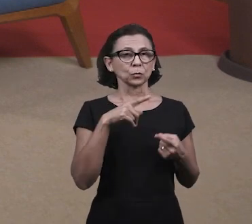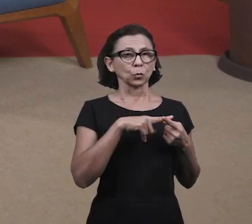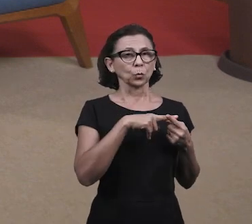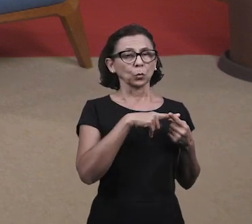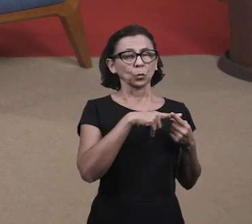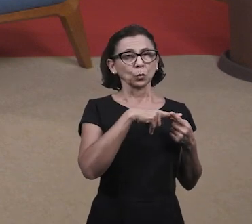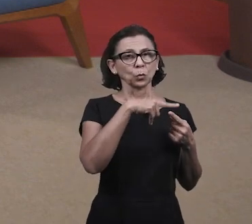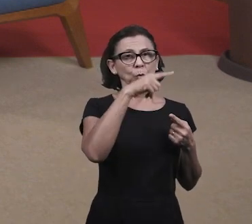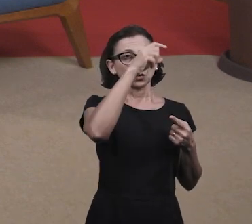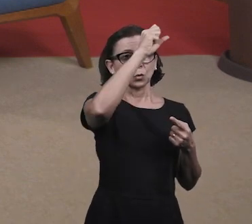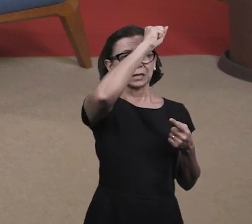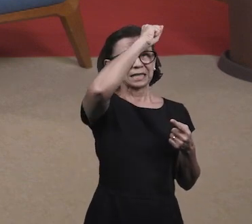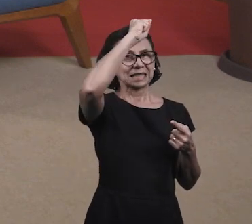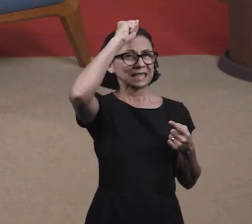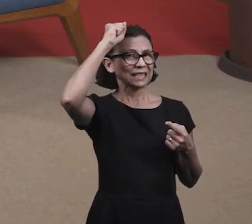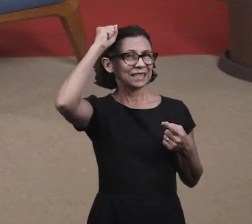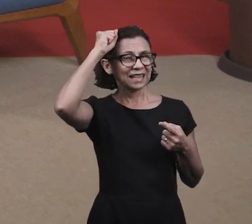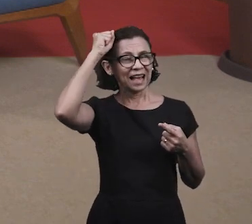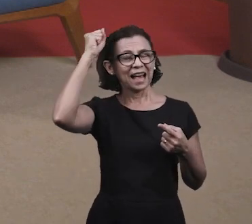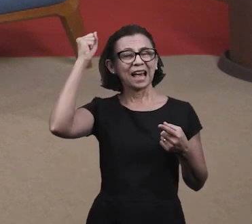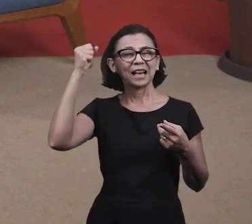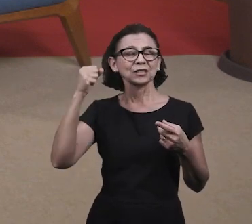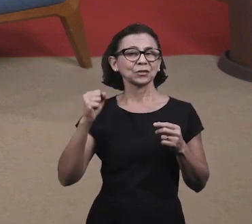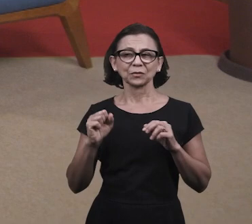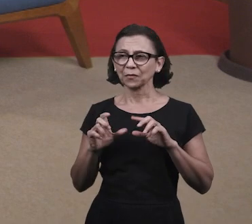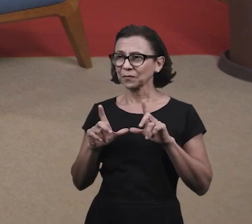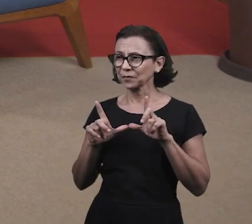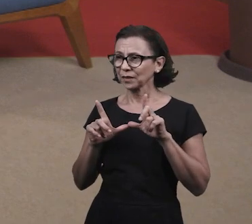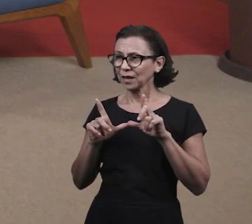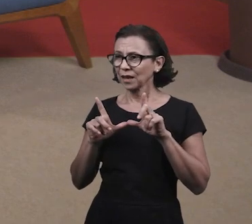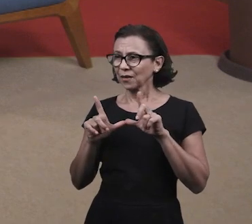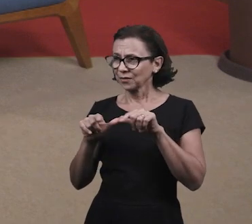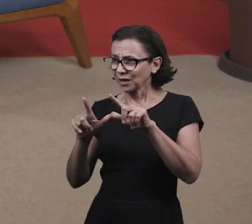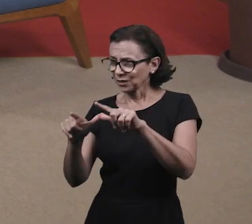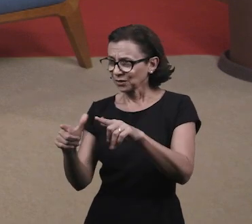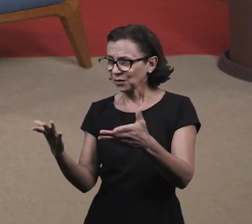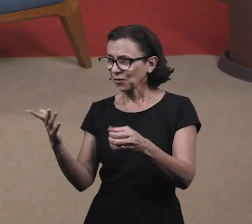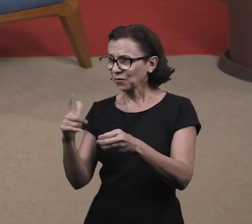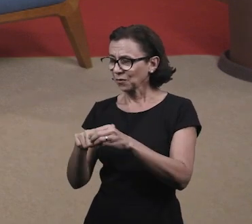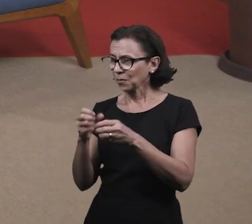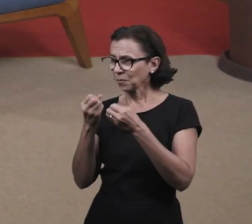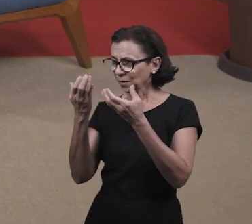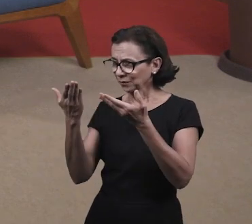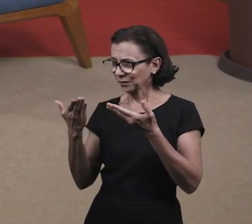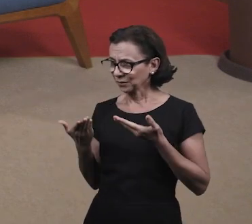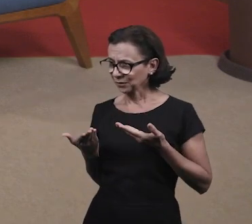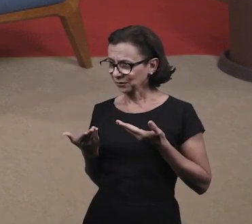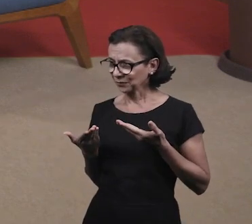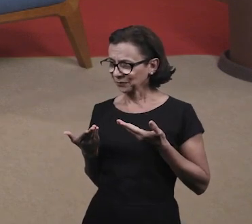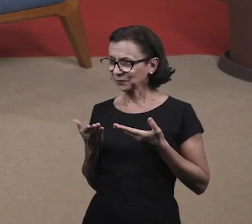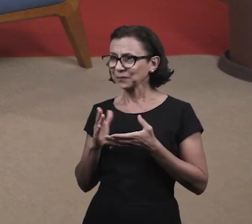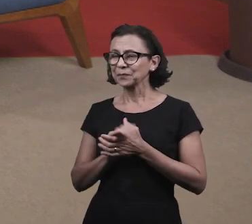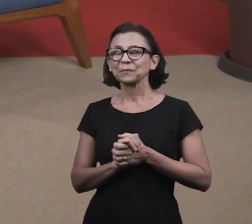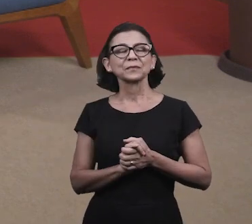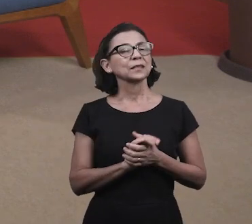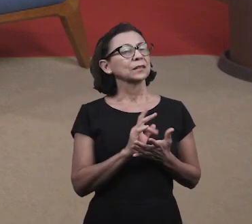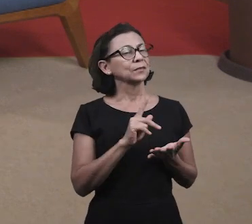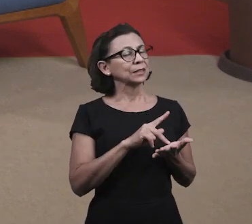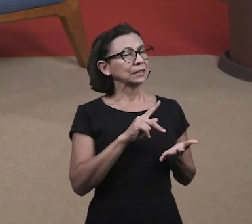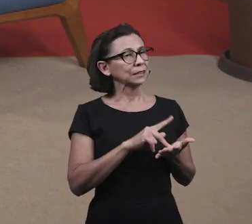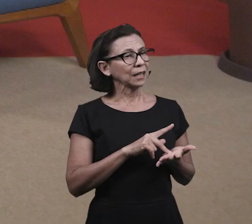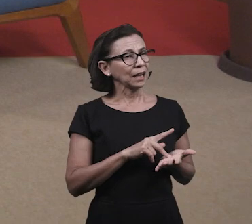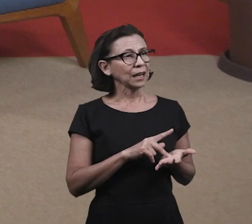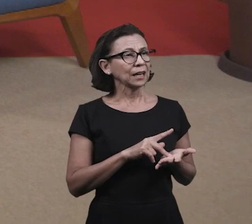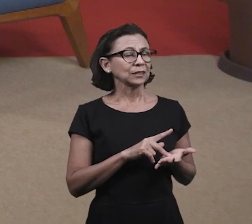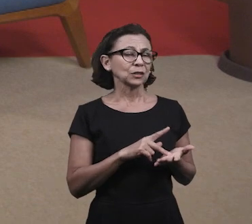avec le pasteur présent, le pasteur Serge Souza, qui est 2 semaines, il était absent. Maintenant, il est avec